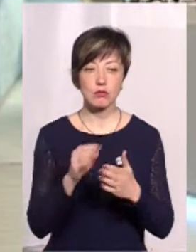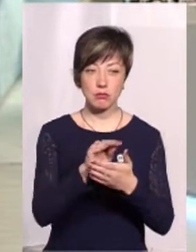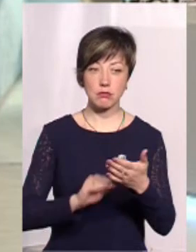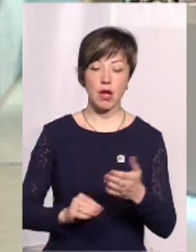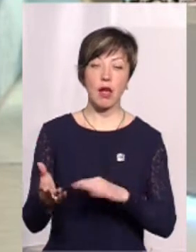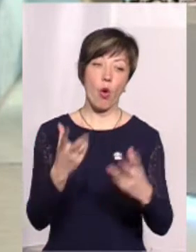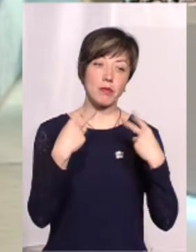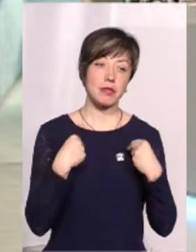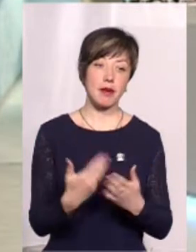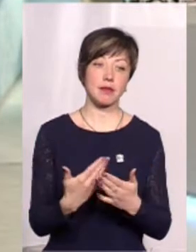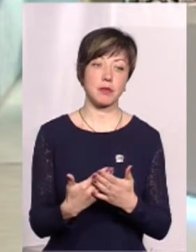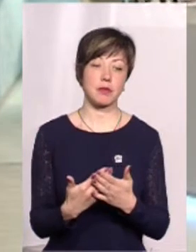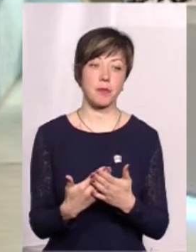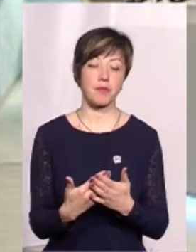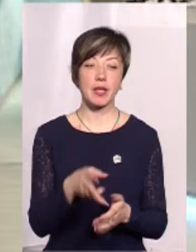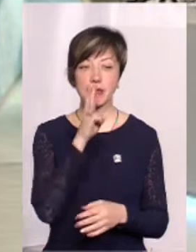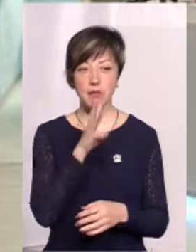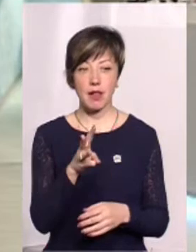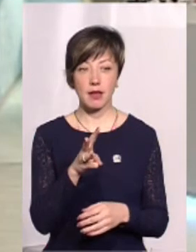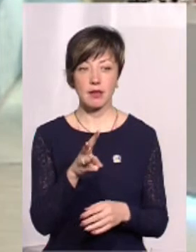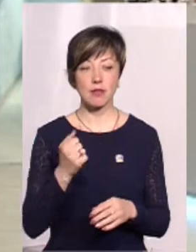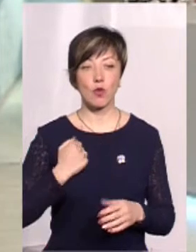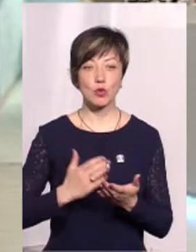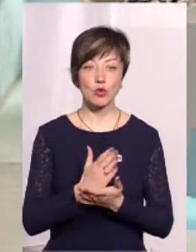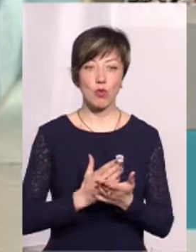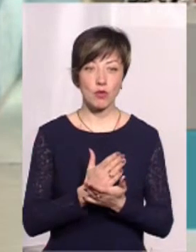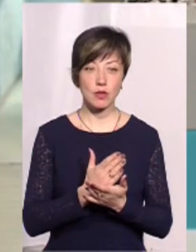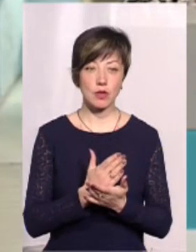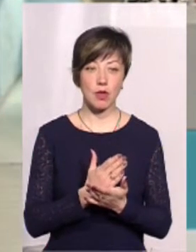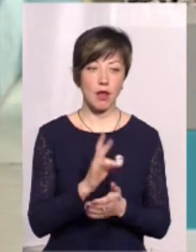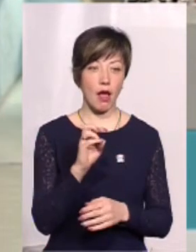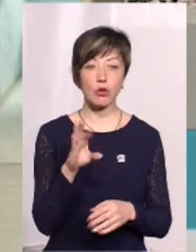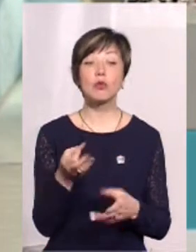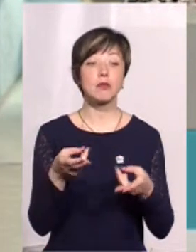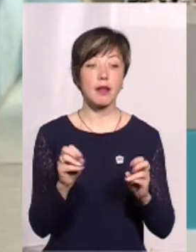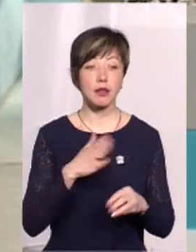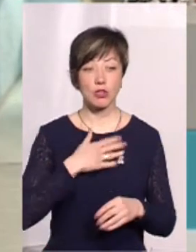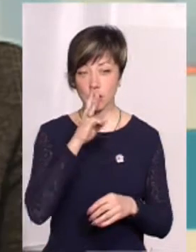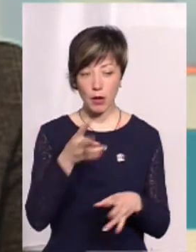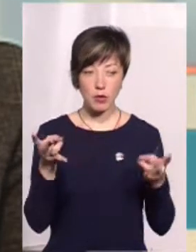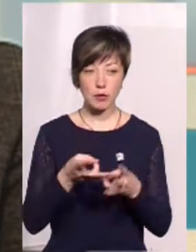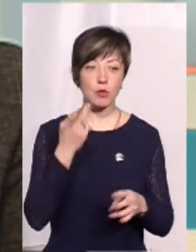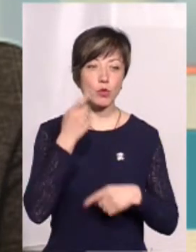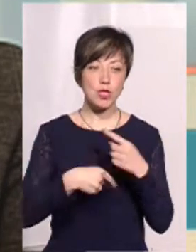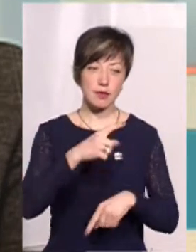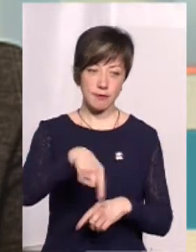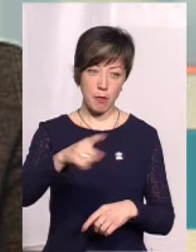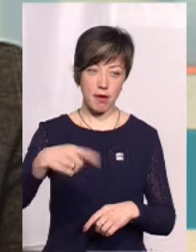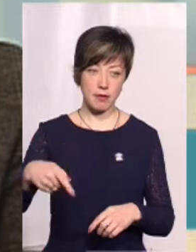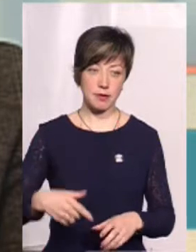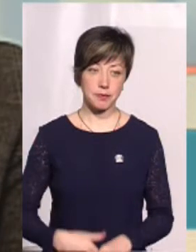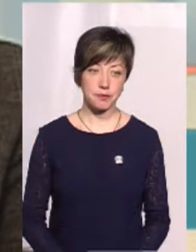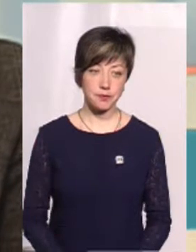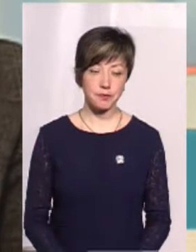нам, не знаю, зарплати військовослужбовців на кшталт НАТО. Де наші зарплати? Тобто потрібно постійно